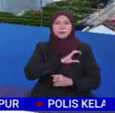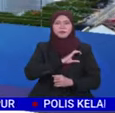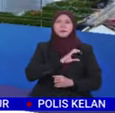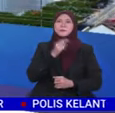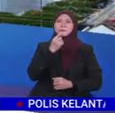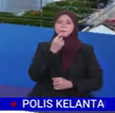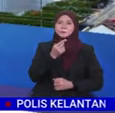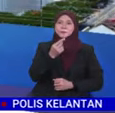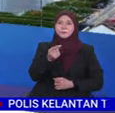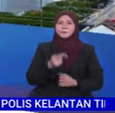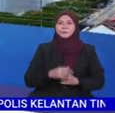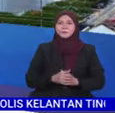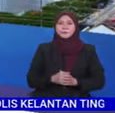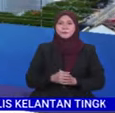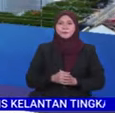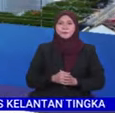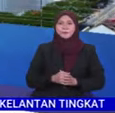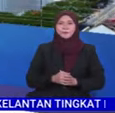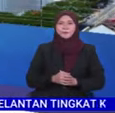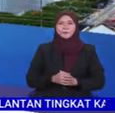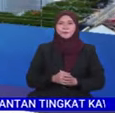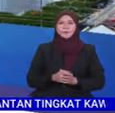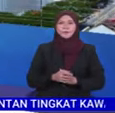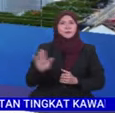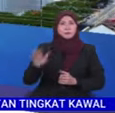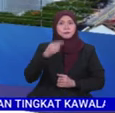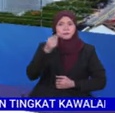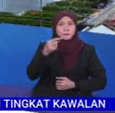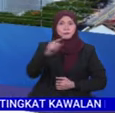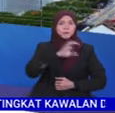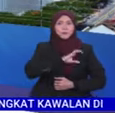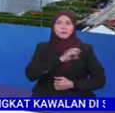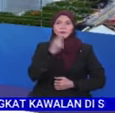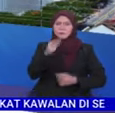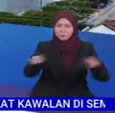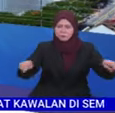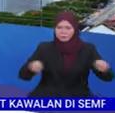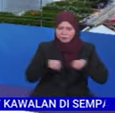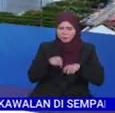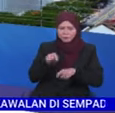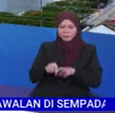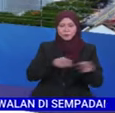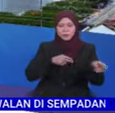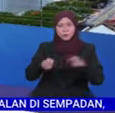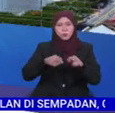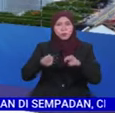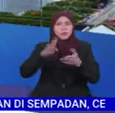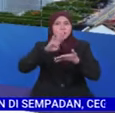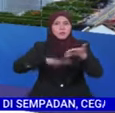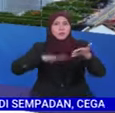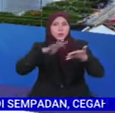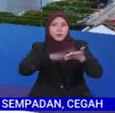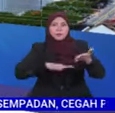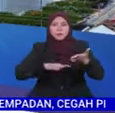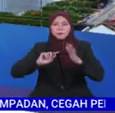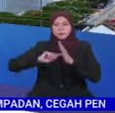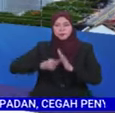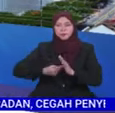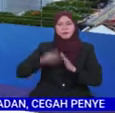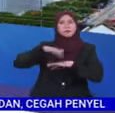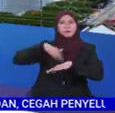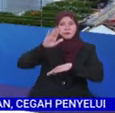Abidin Ahmad Abang Ahmad dalam kenyataan mejanya berkata premis itu sebagai tempat mengurus kegiatan judi yang telah beroperasi